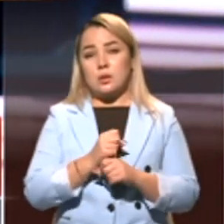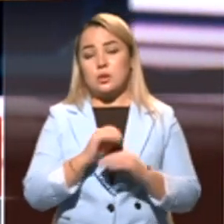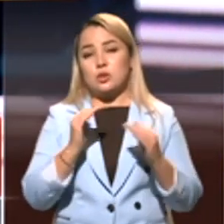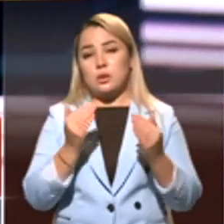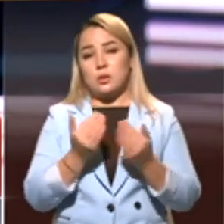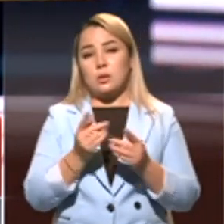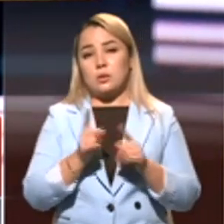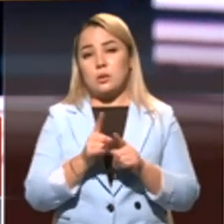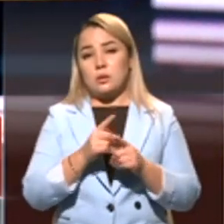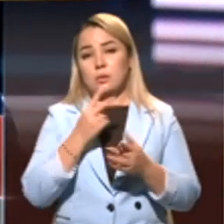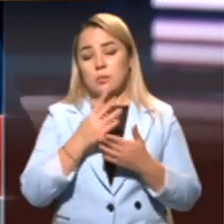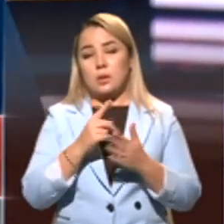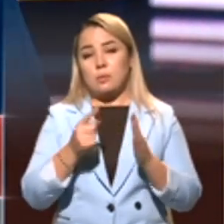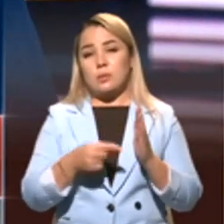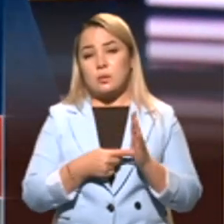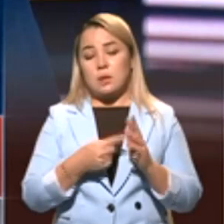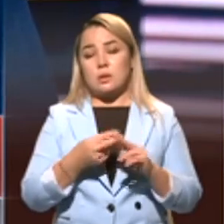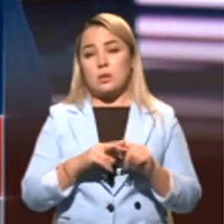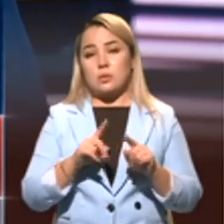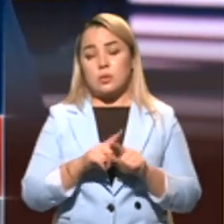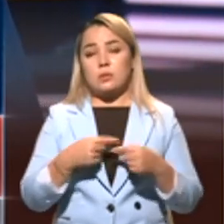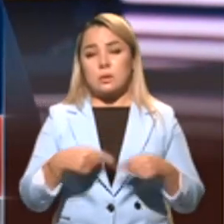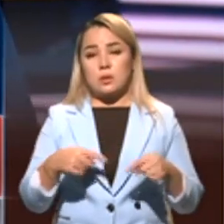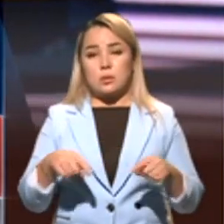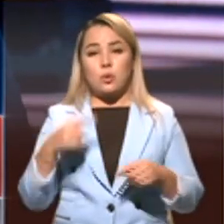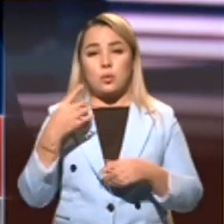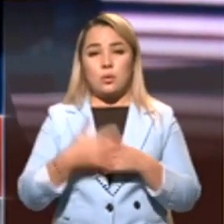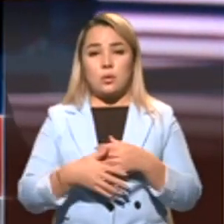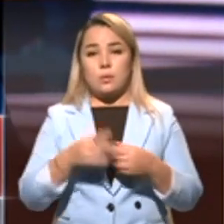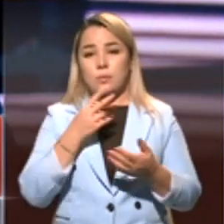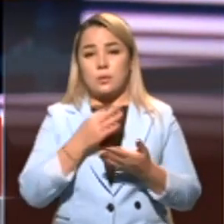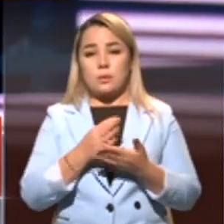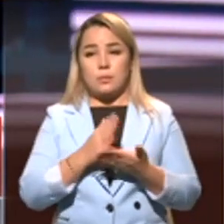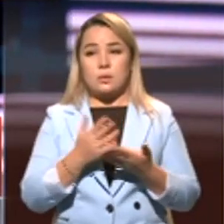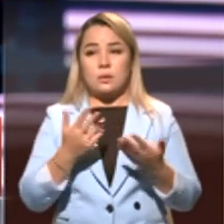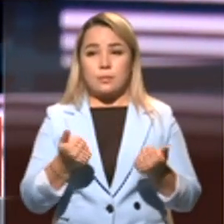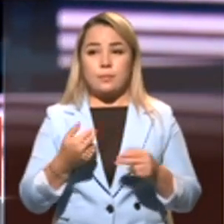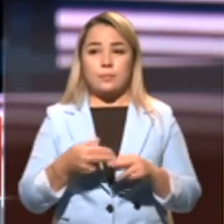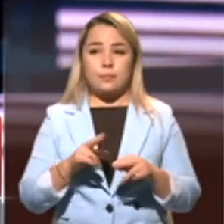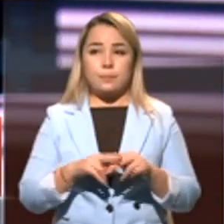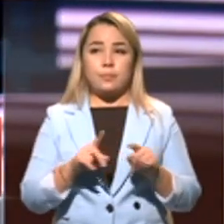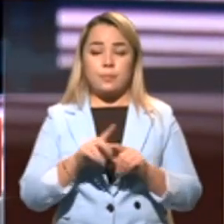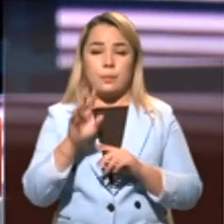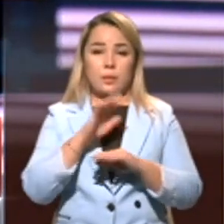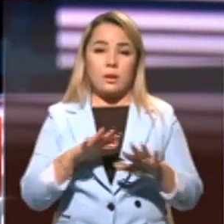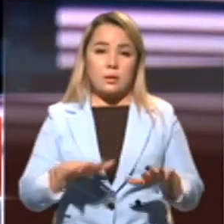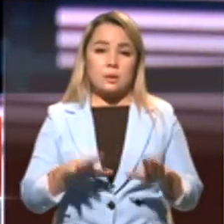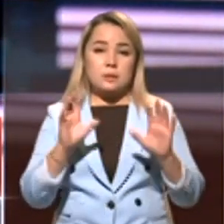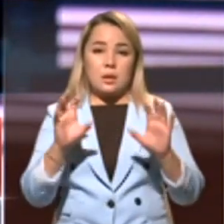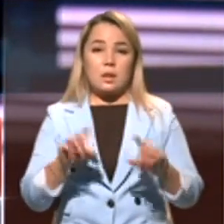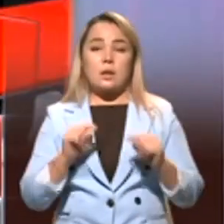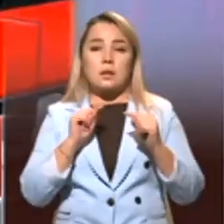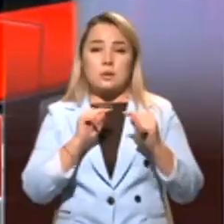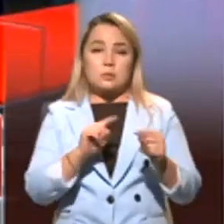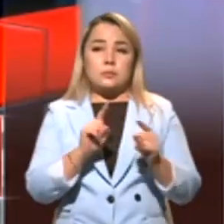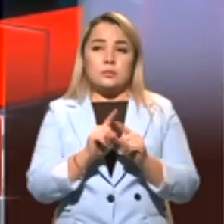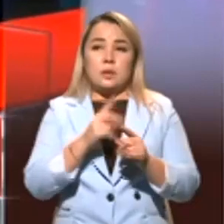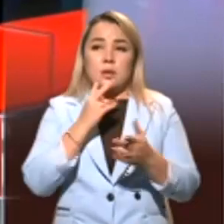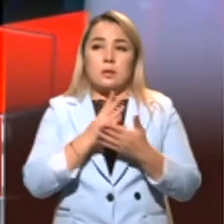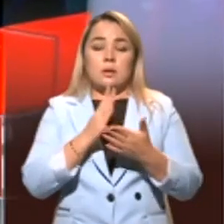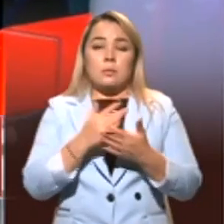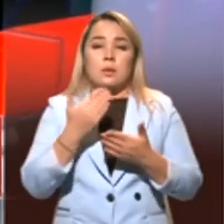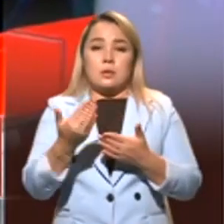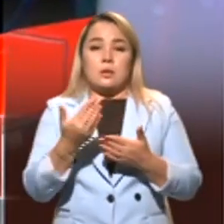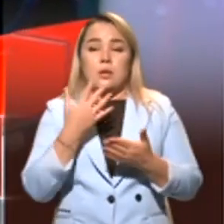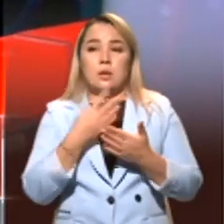шектейтін мәселелер осы жат діни ұғым дегенге келеді ғой. Солай ғой, иә. Мемлекет қайшы? Жоқ, заңды әркім өзі